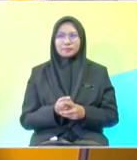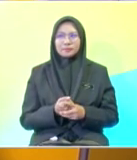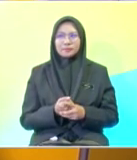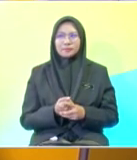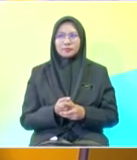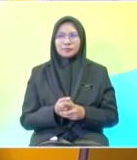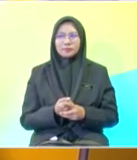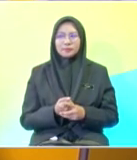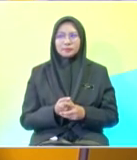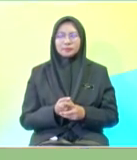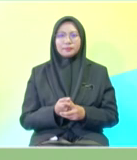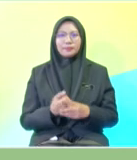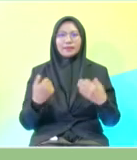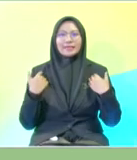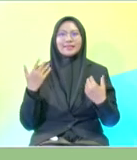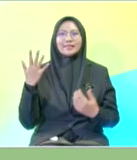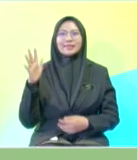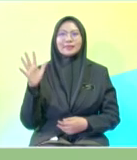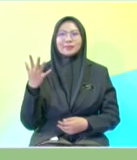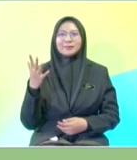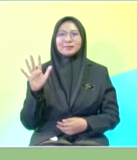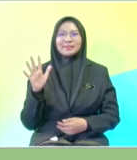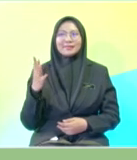ada 15 huruf